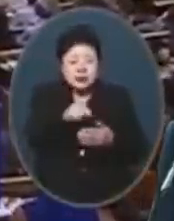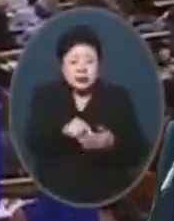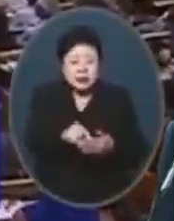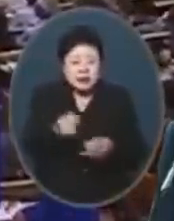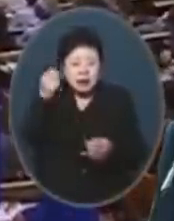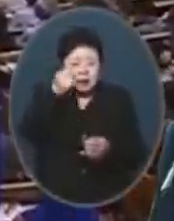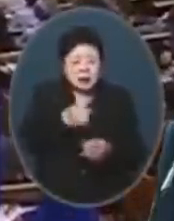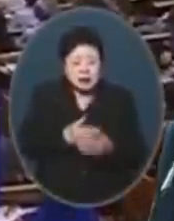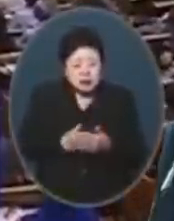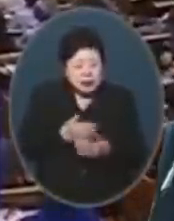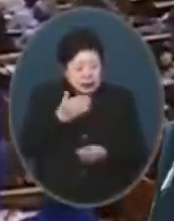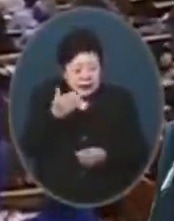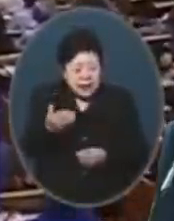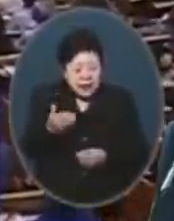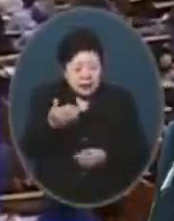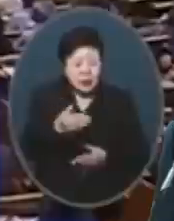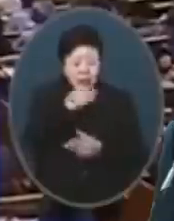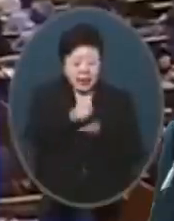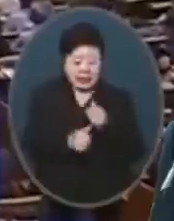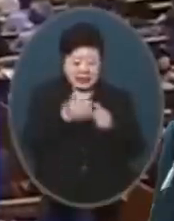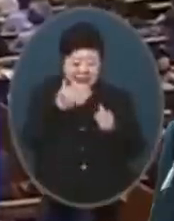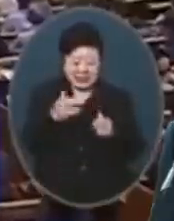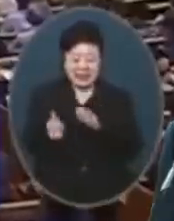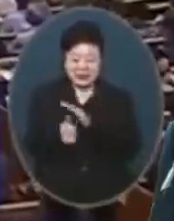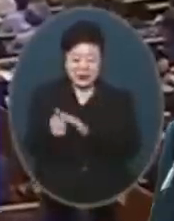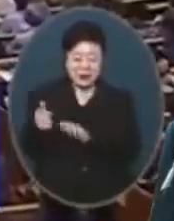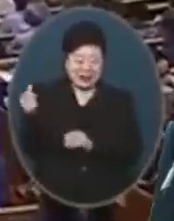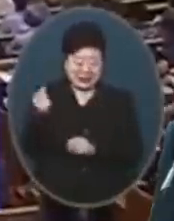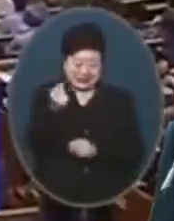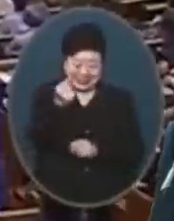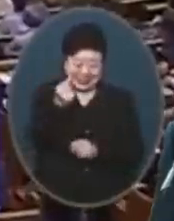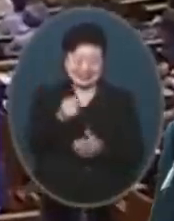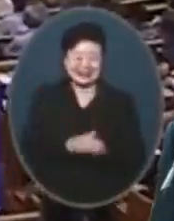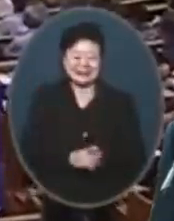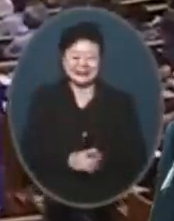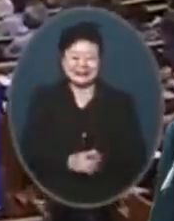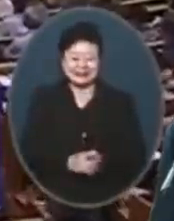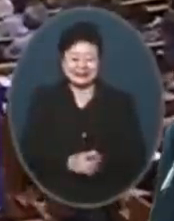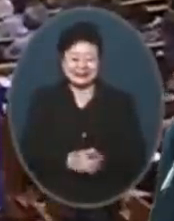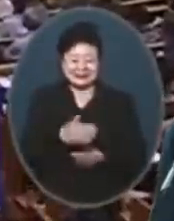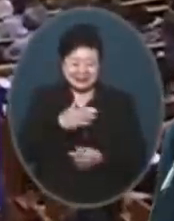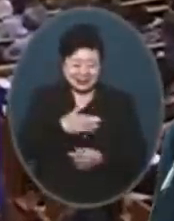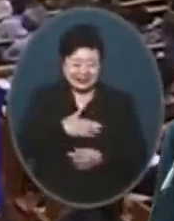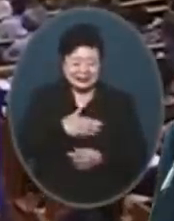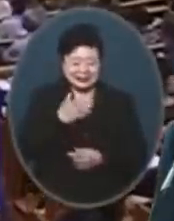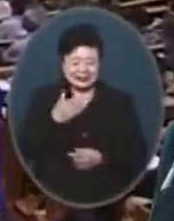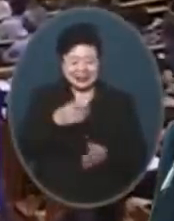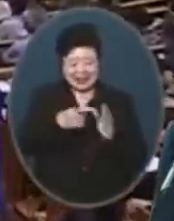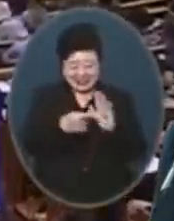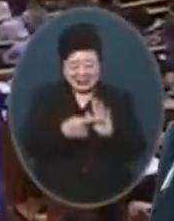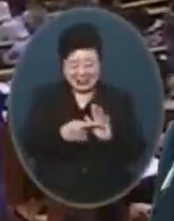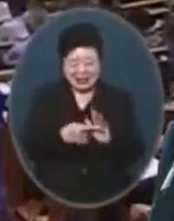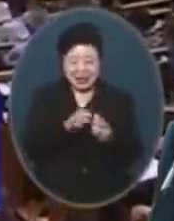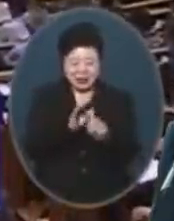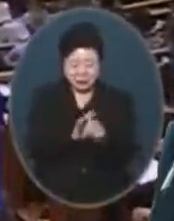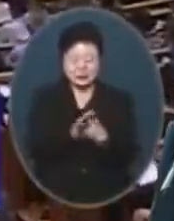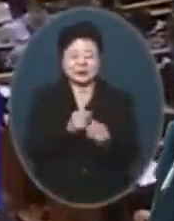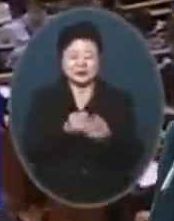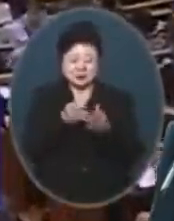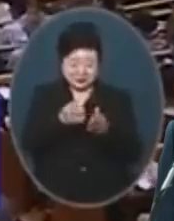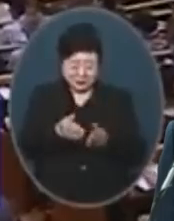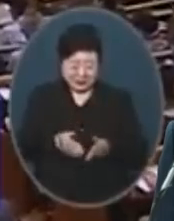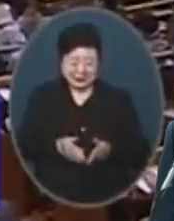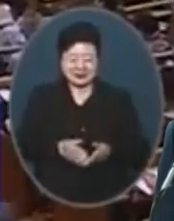속에서 불안이 하는고 너는 하나님께 소망을 두라. 나는 그가 나타나 도우심으로